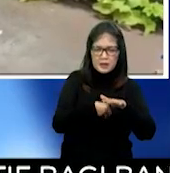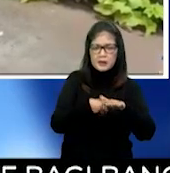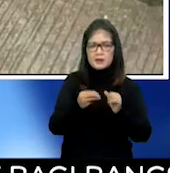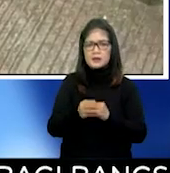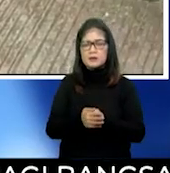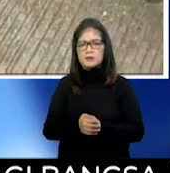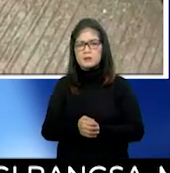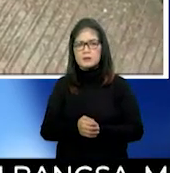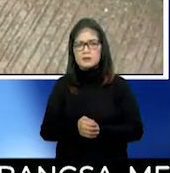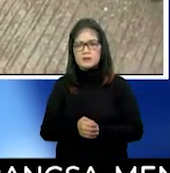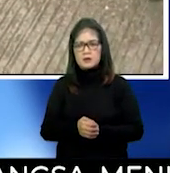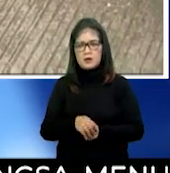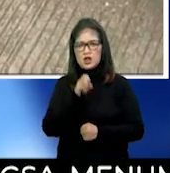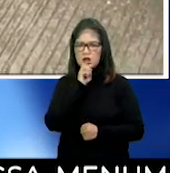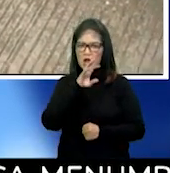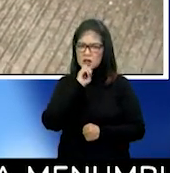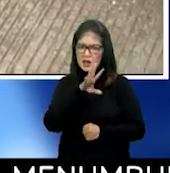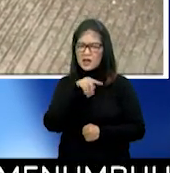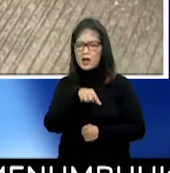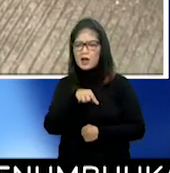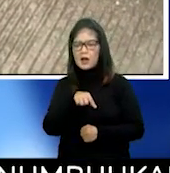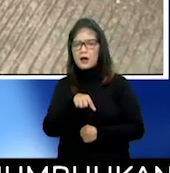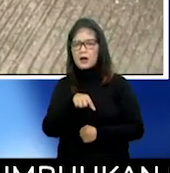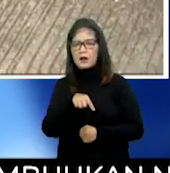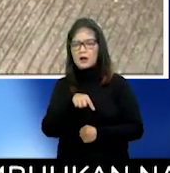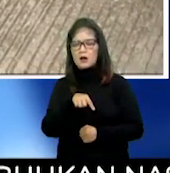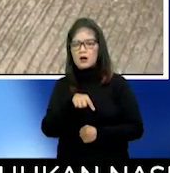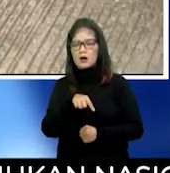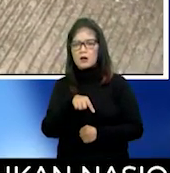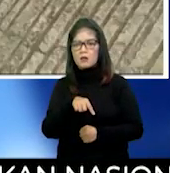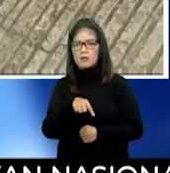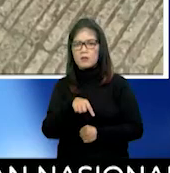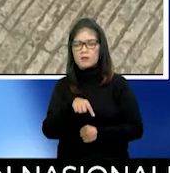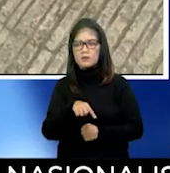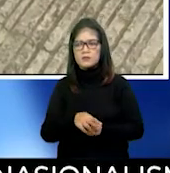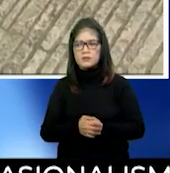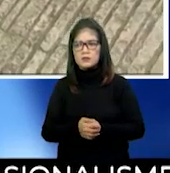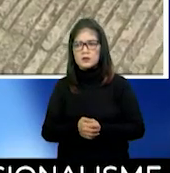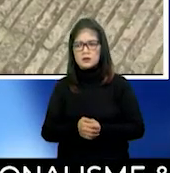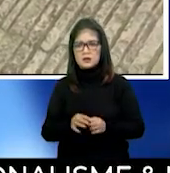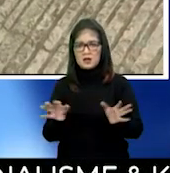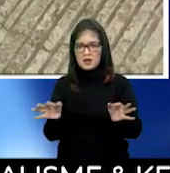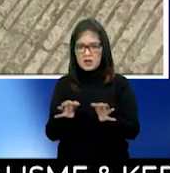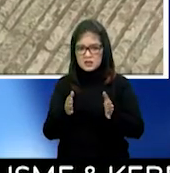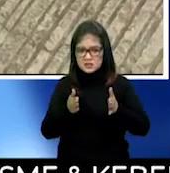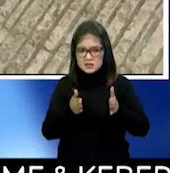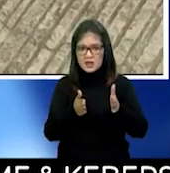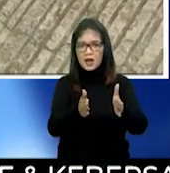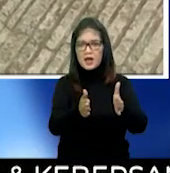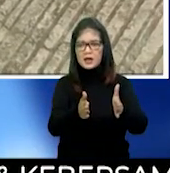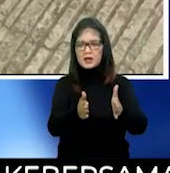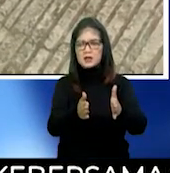Kemudian akibat teriakan itu, ya, di dekat jalan yang dilintasi daripada korban